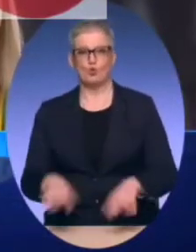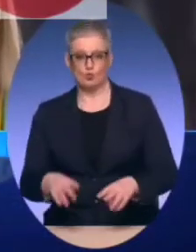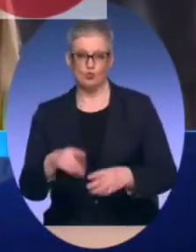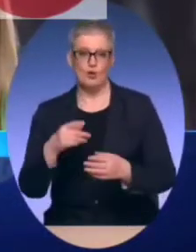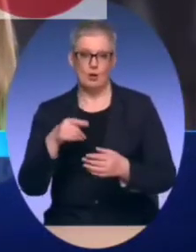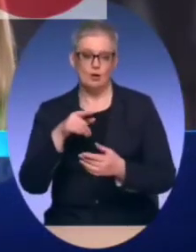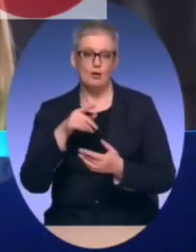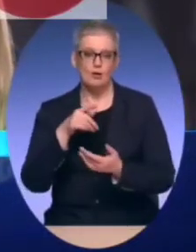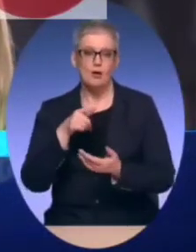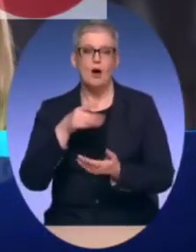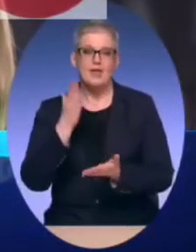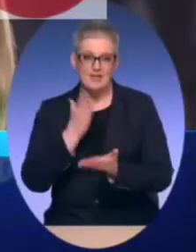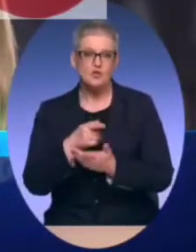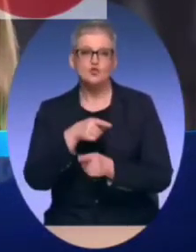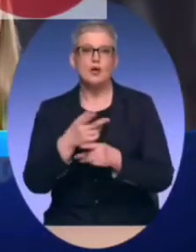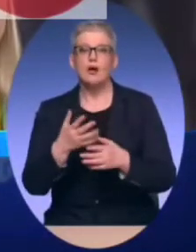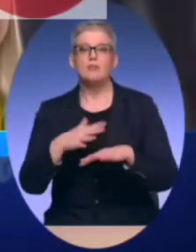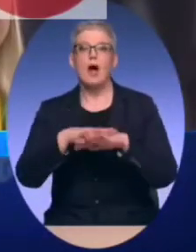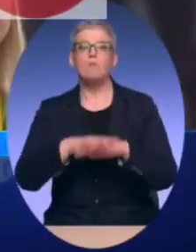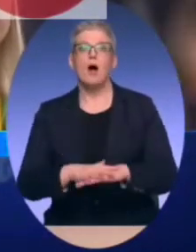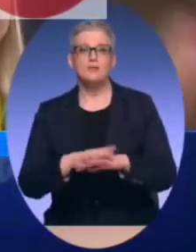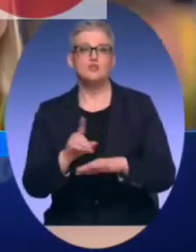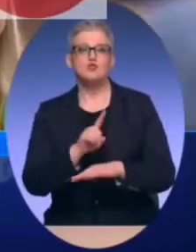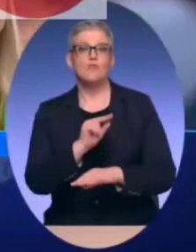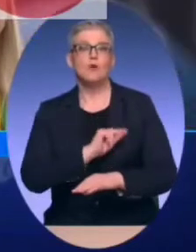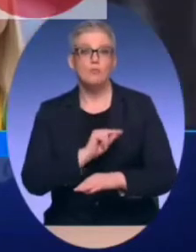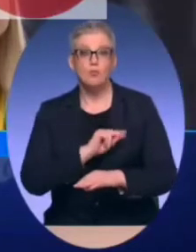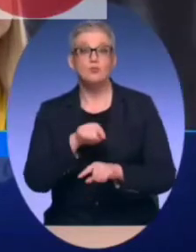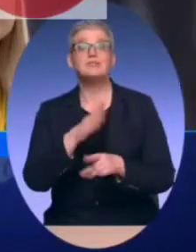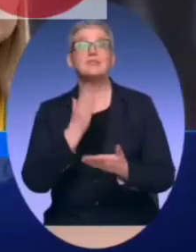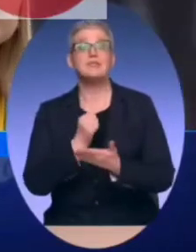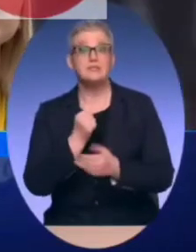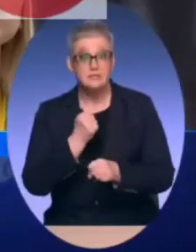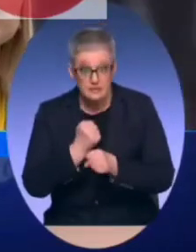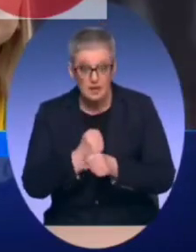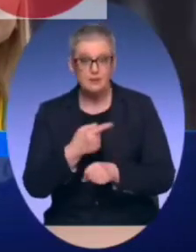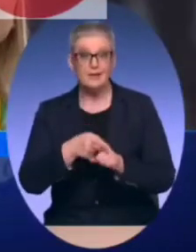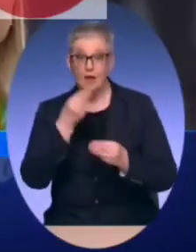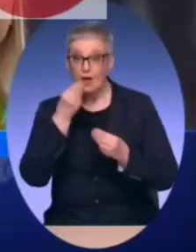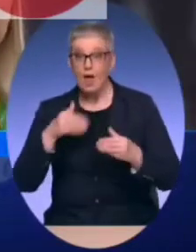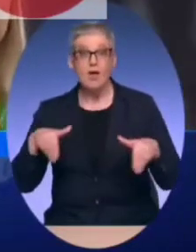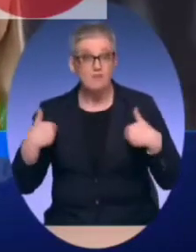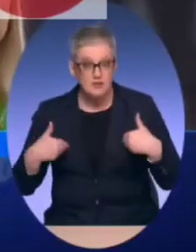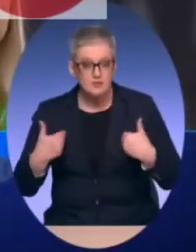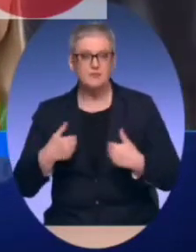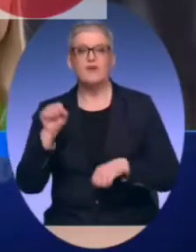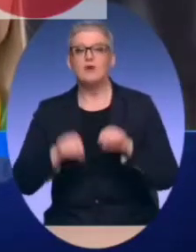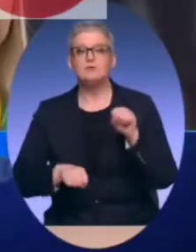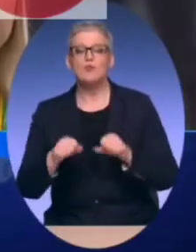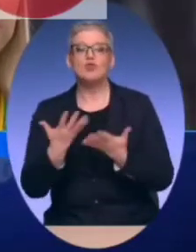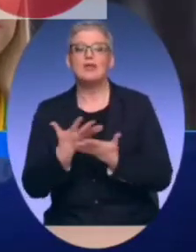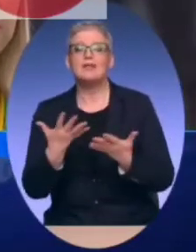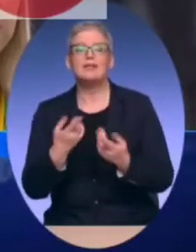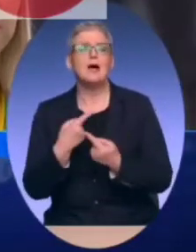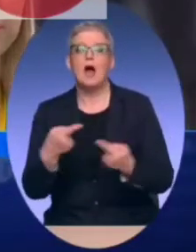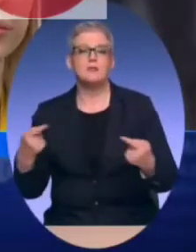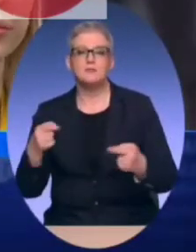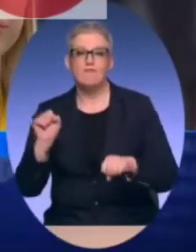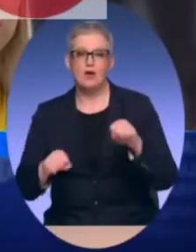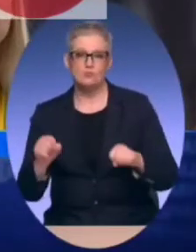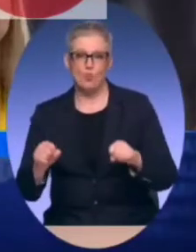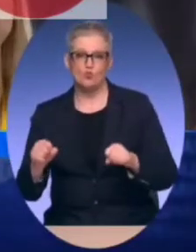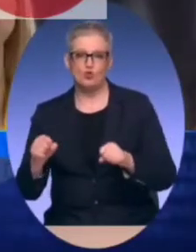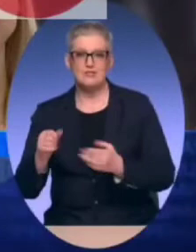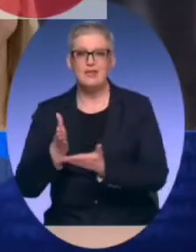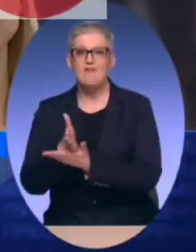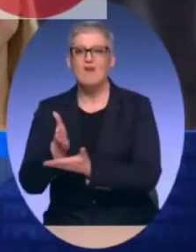что на базе чего они работают, уже это сделали. Если так эффективно, значит, возможно, какие-то разные возможные варианты